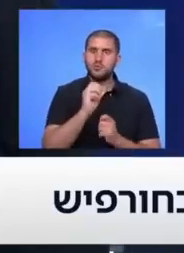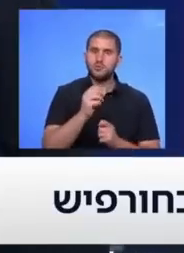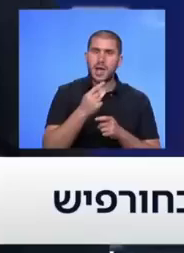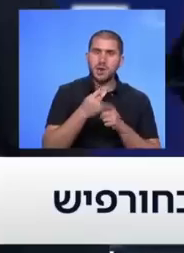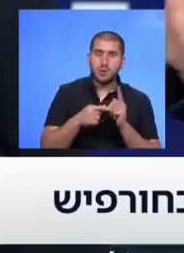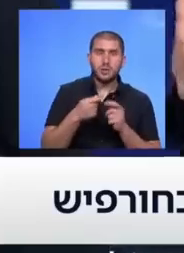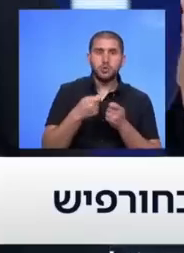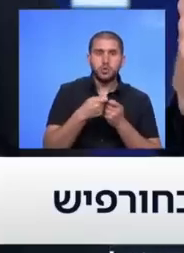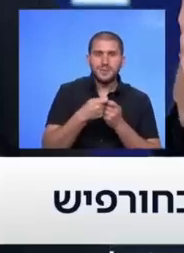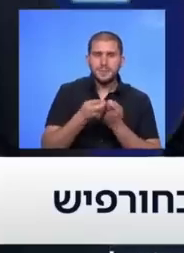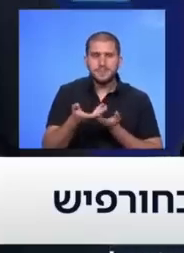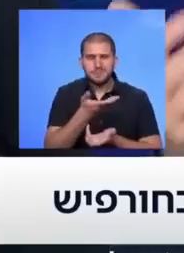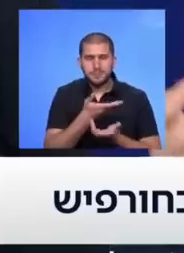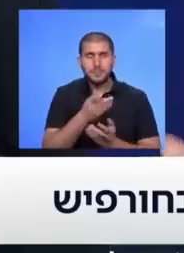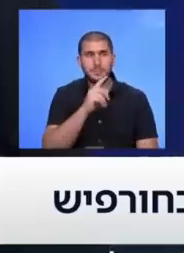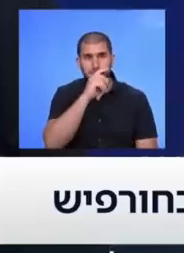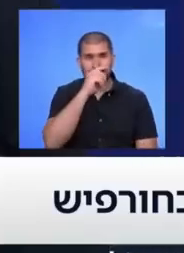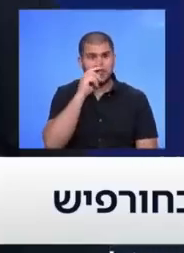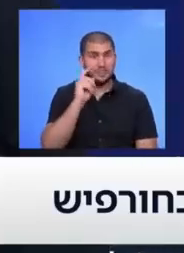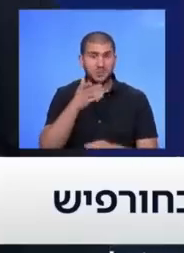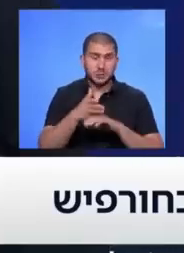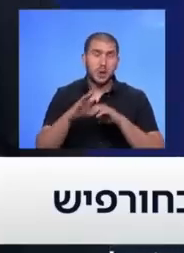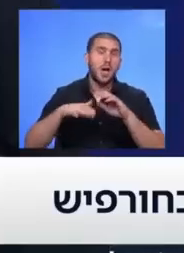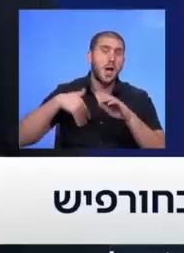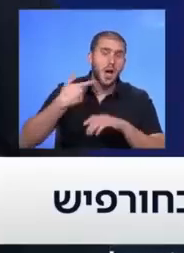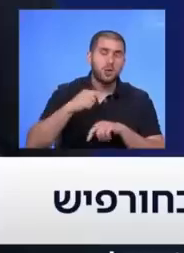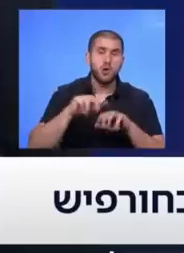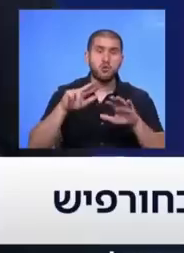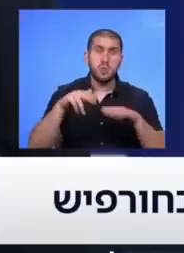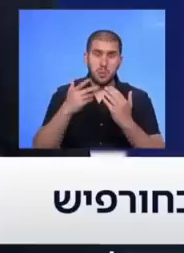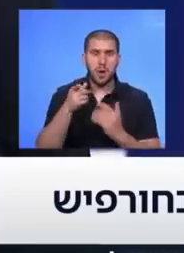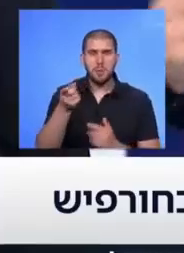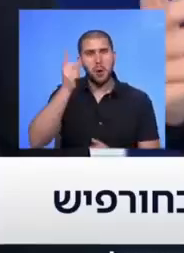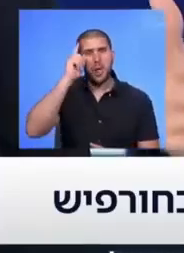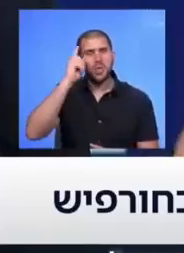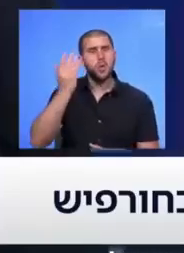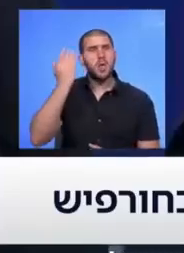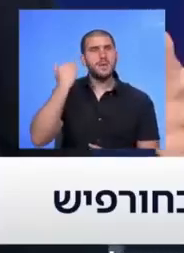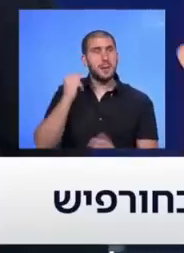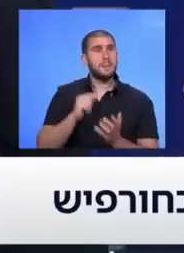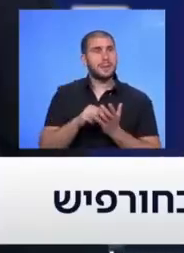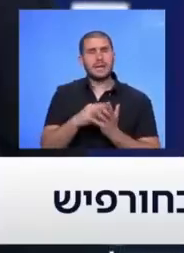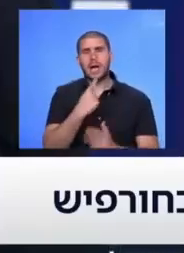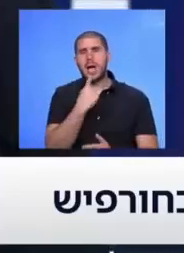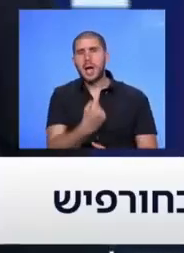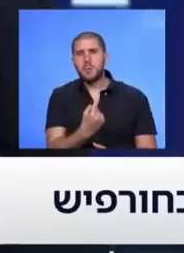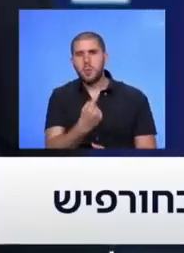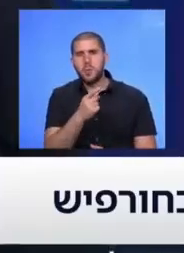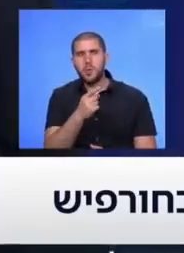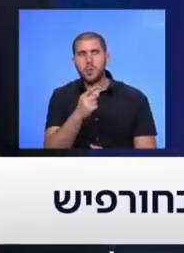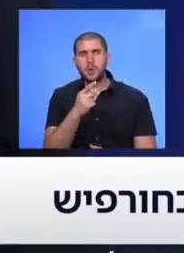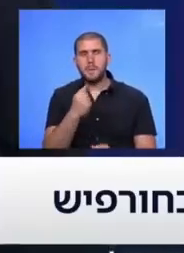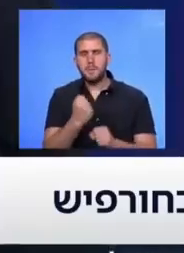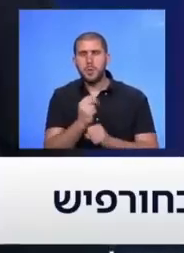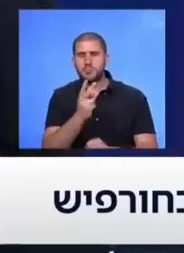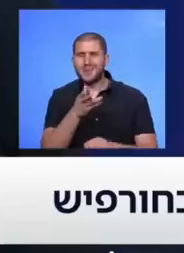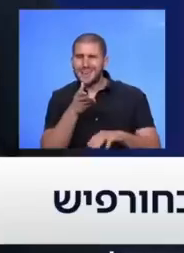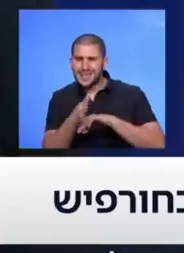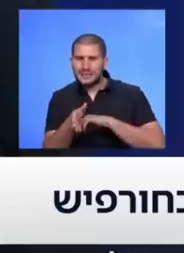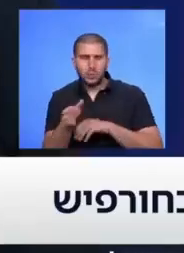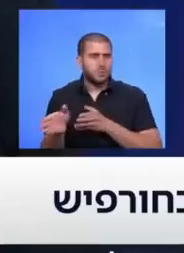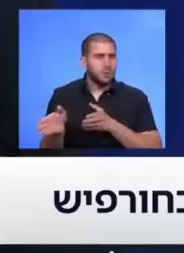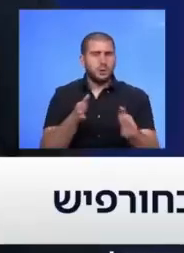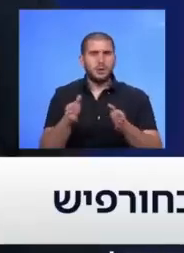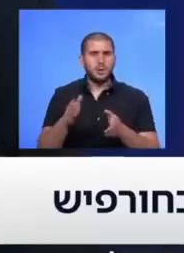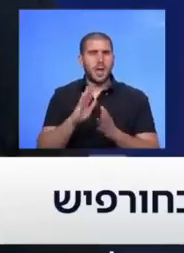שותפי סוד. אלה של, שנכנסו אחר כך ב-8, הם לא ידעו לפני. ולכן אמרו להם, באקט השני, כנסו עכשיו, הכל לא